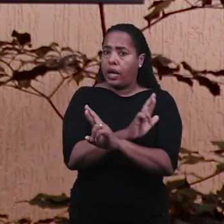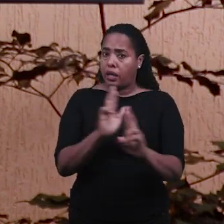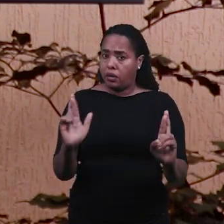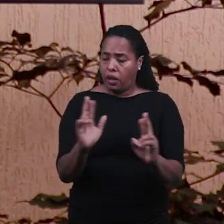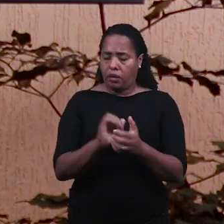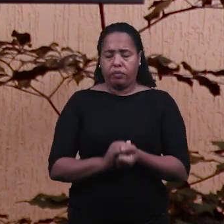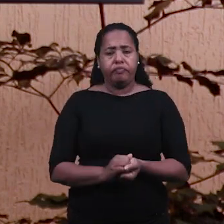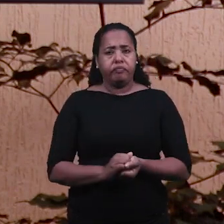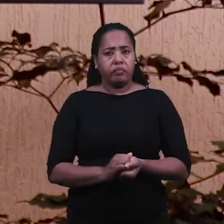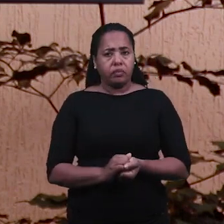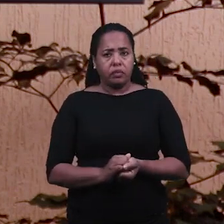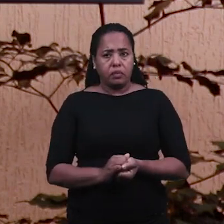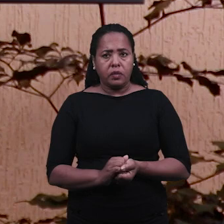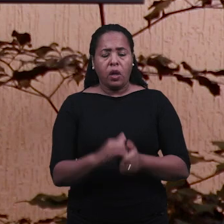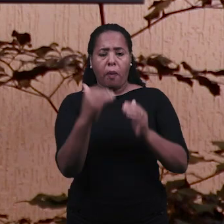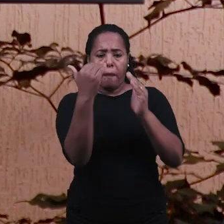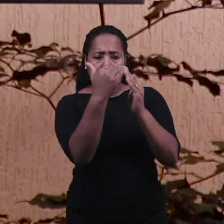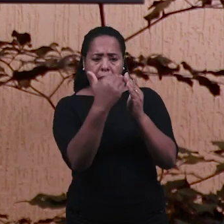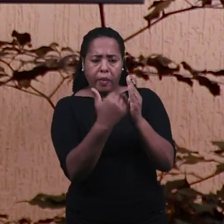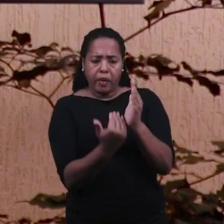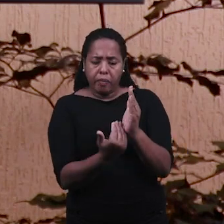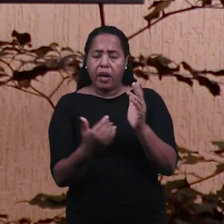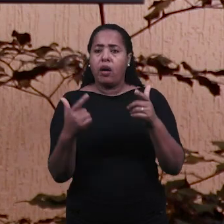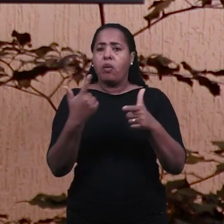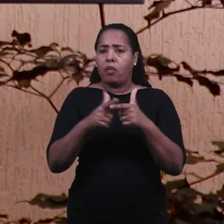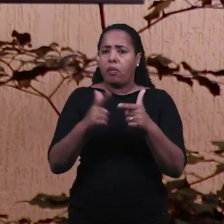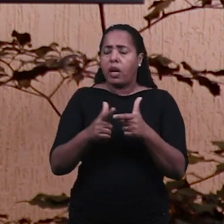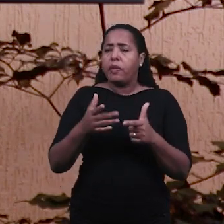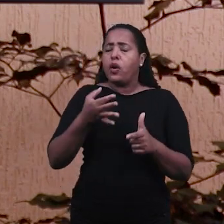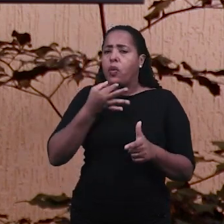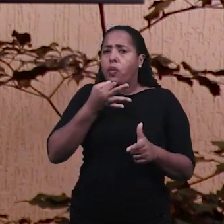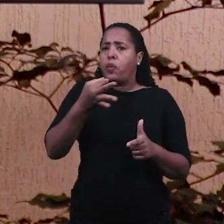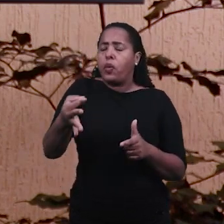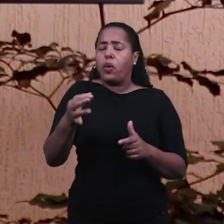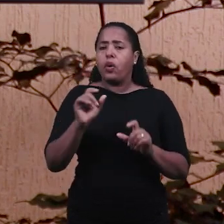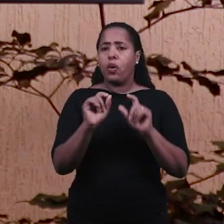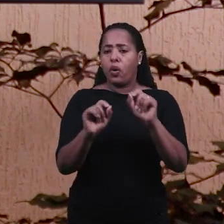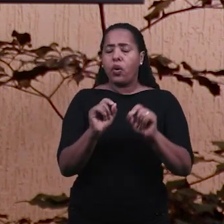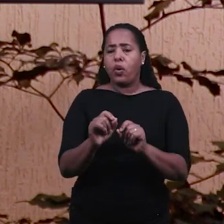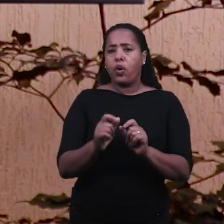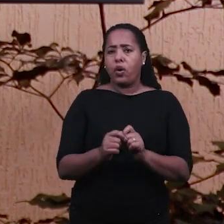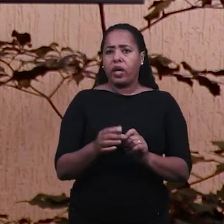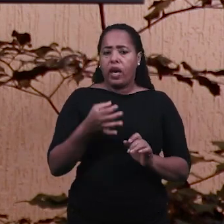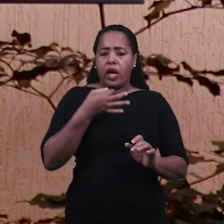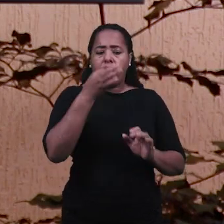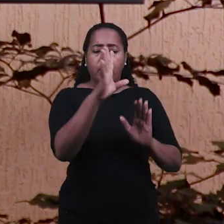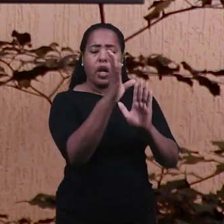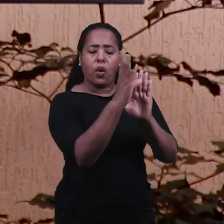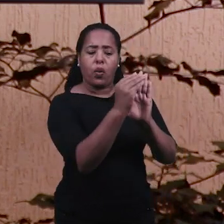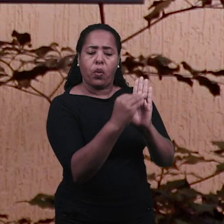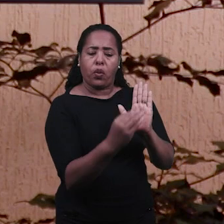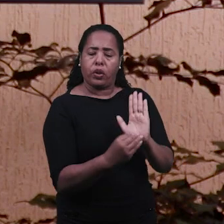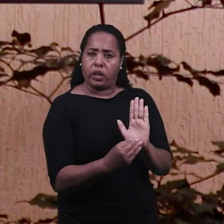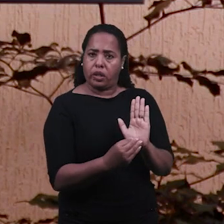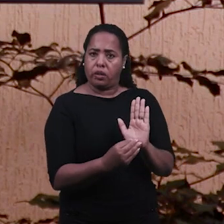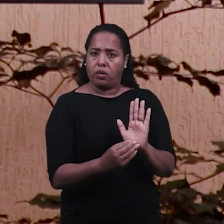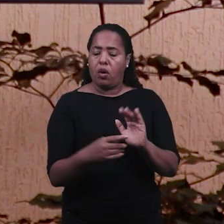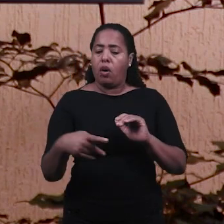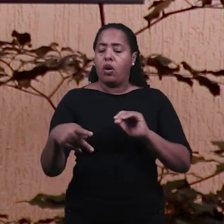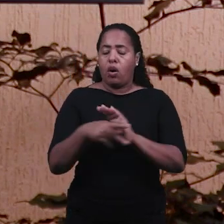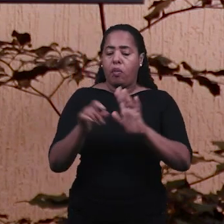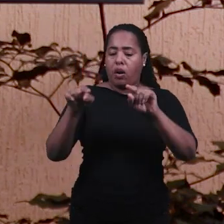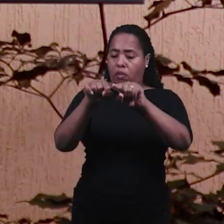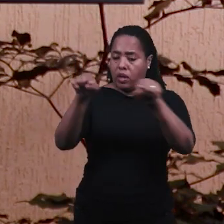qu'en fonction de ces problèmes, qu'est-ce que je peux proposer? Je peux donner à cet enfant un enrichissement de